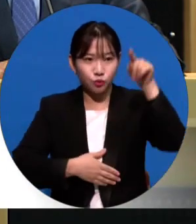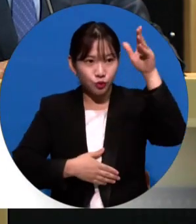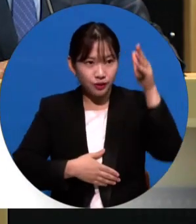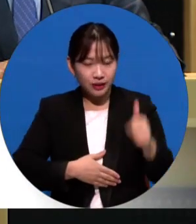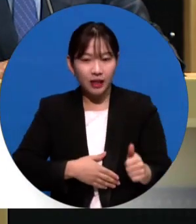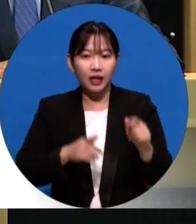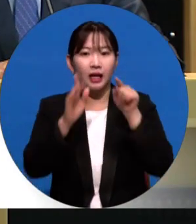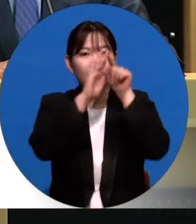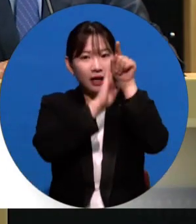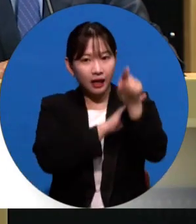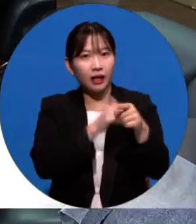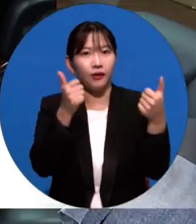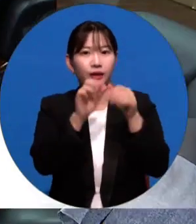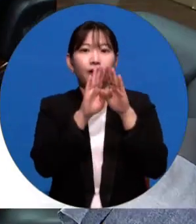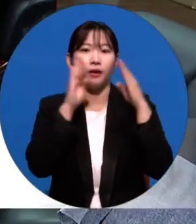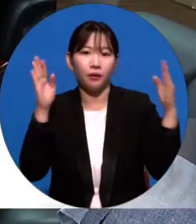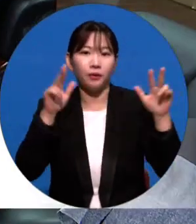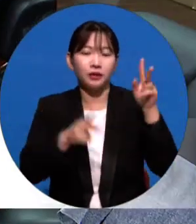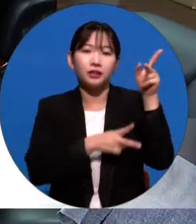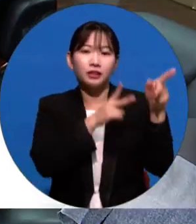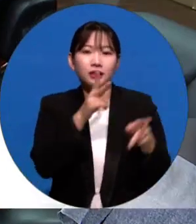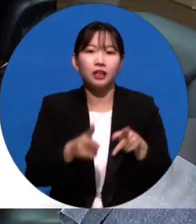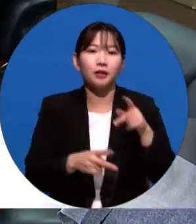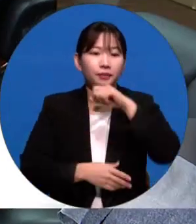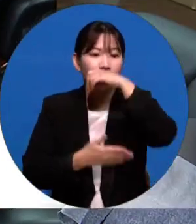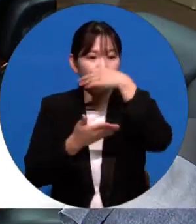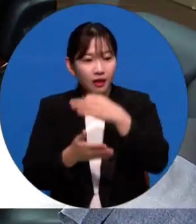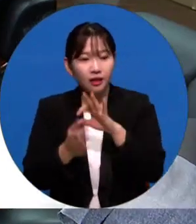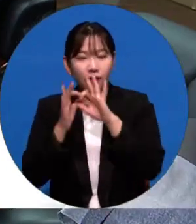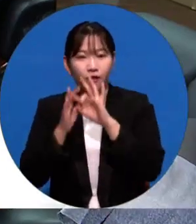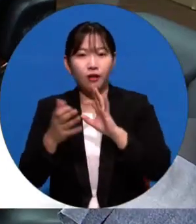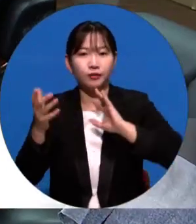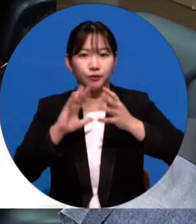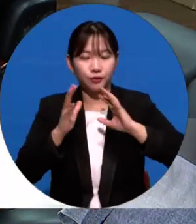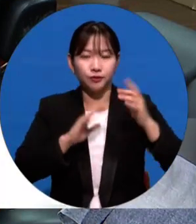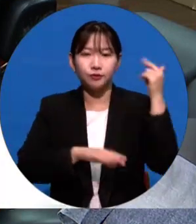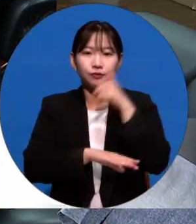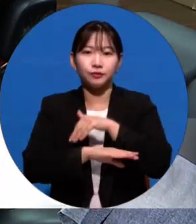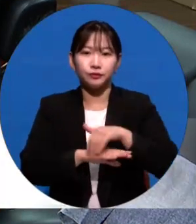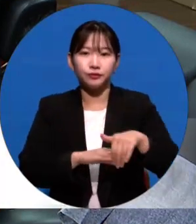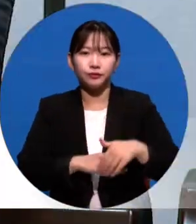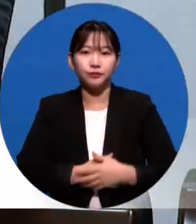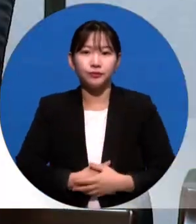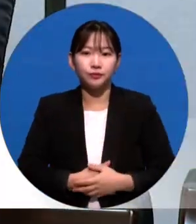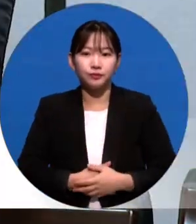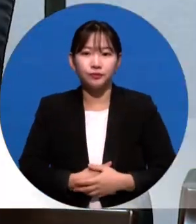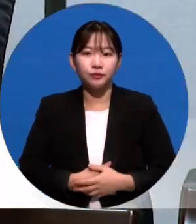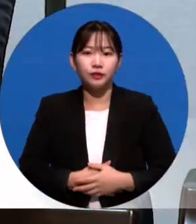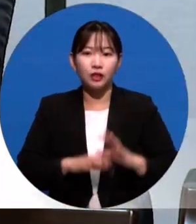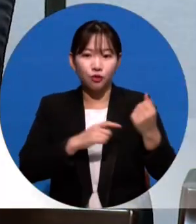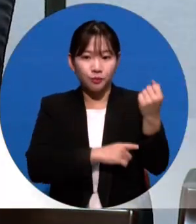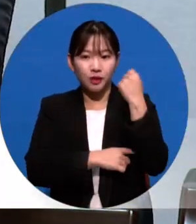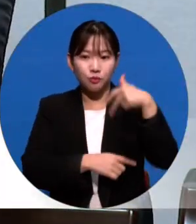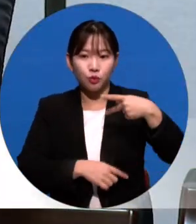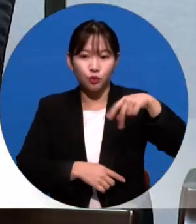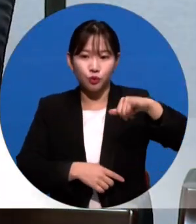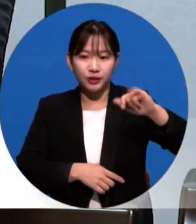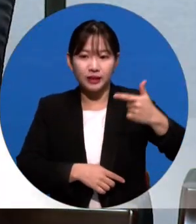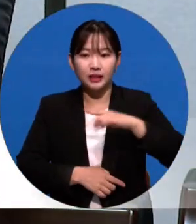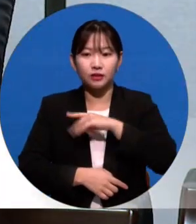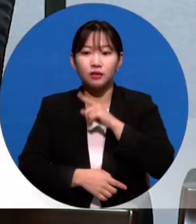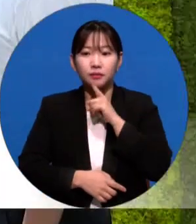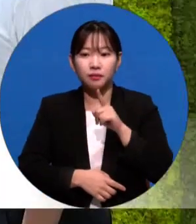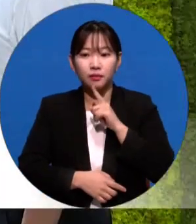장관실에서 간담회를 열고 현안 사업가 예산 배정과 관련한 논의를 할 예정입니다 국민의 힘 조수진